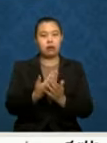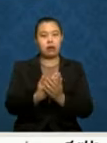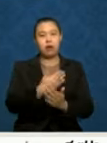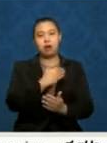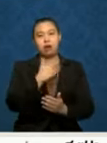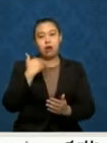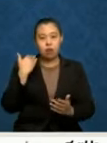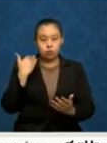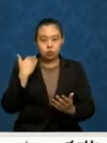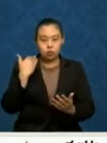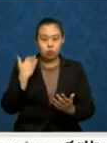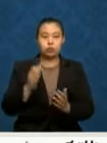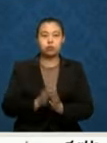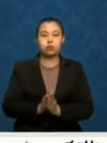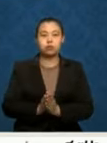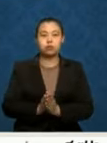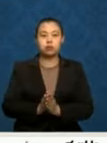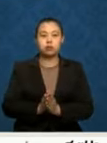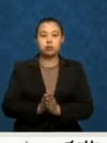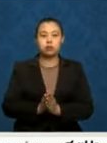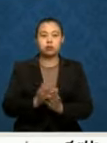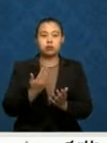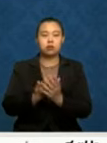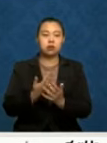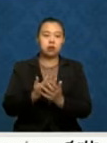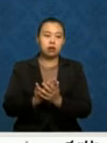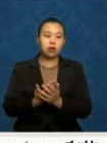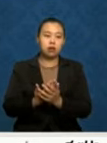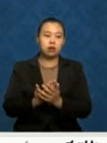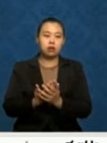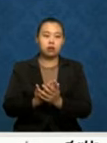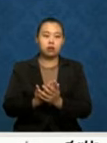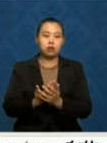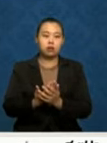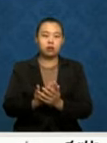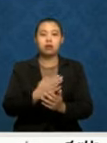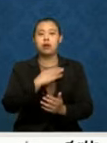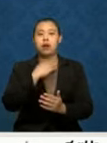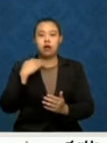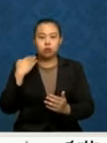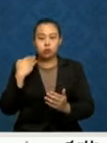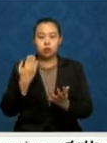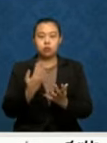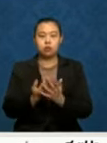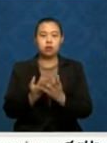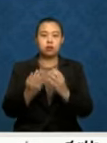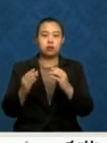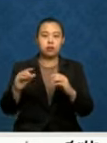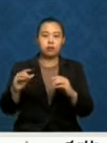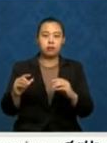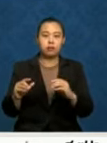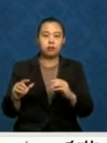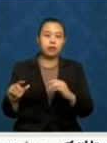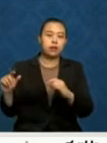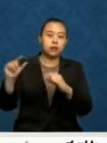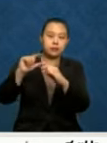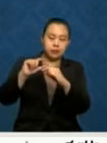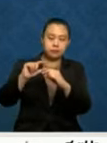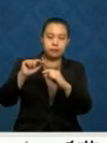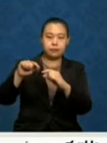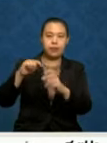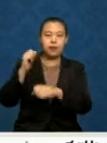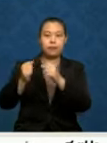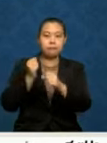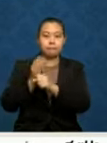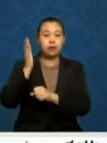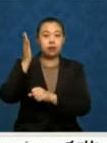ทุนเงินที่ขาดไปนะครับเราก็จะไปรวมอยู่ในงบประมาณปีถัดไปที่เราจะขอเพิ่มเติมในการใช้จ่ายงบประมาณก็